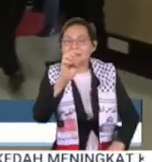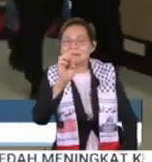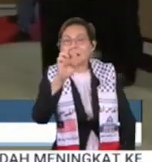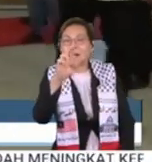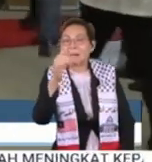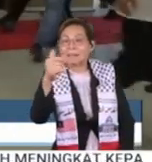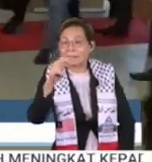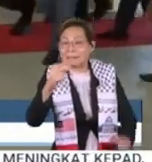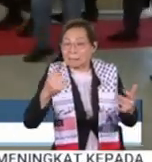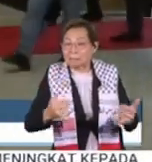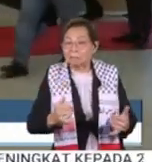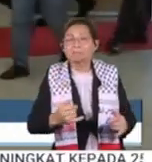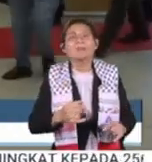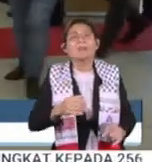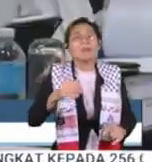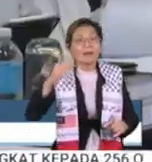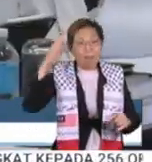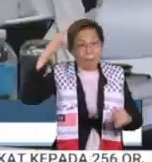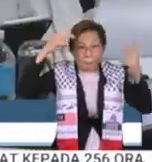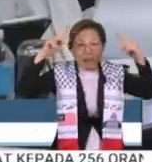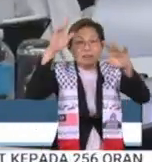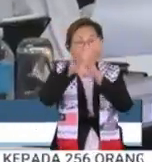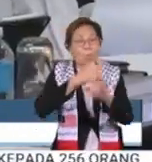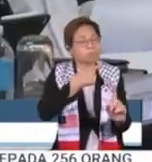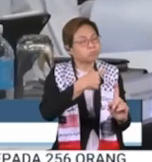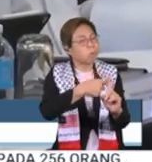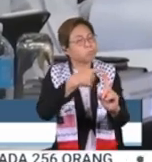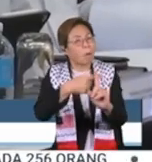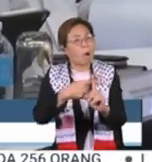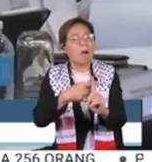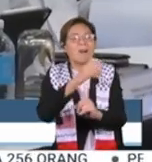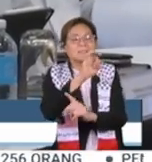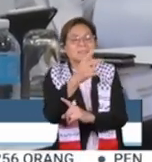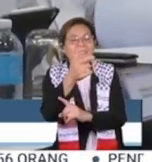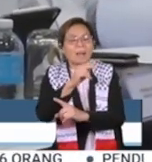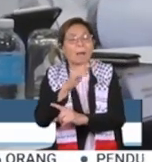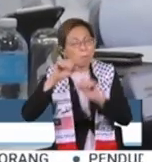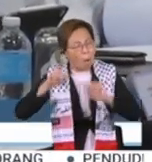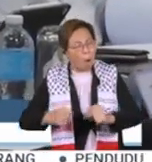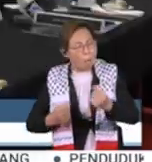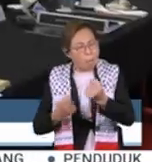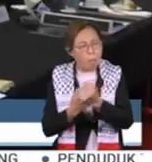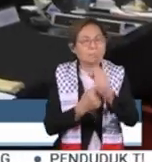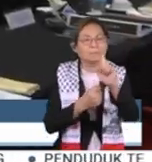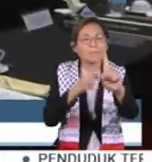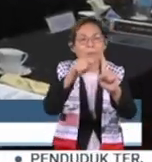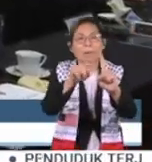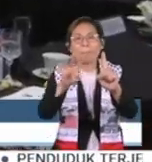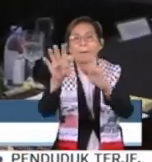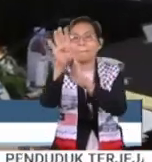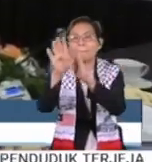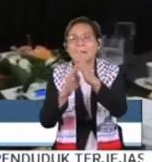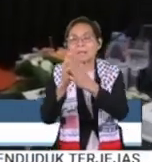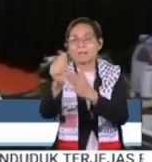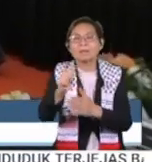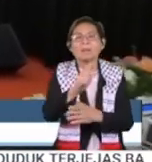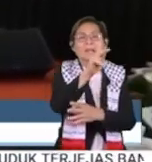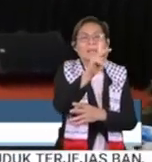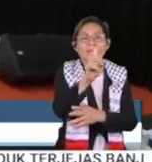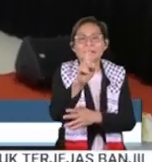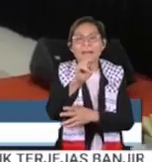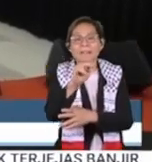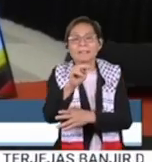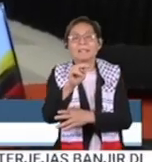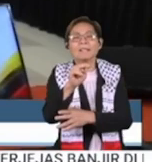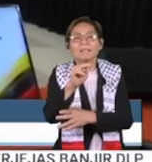ini. Beliau optimis dengan agenda itu, Serian dijangka mampu menyumbang 1.4 bilion ringgit keluaran dalam